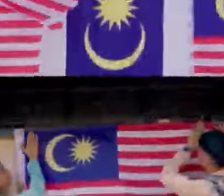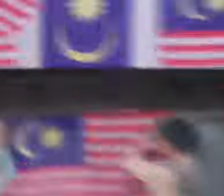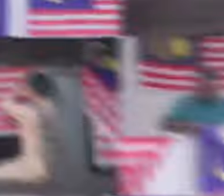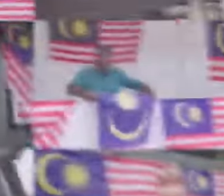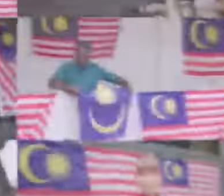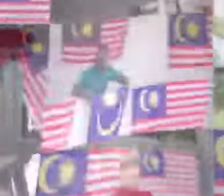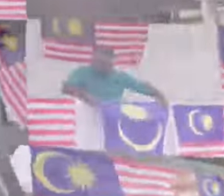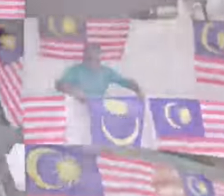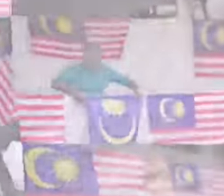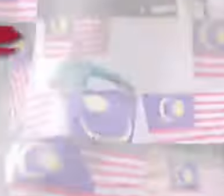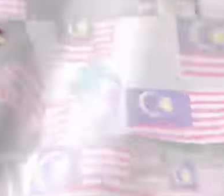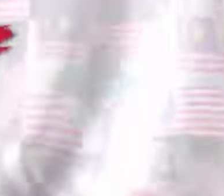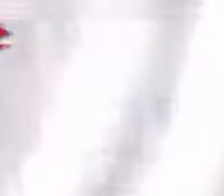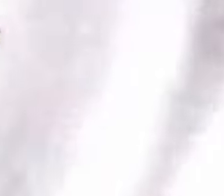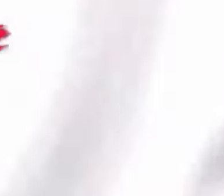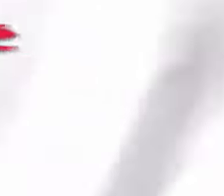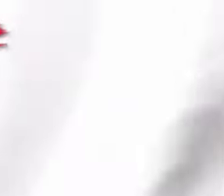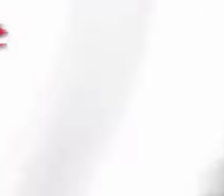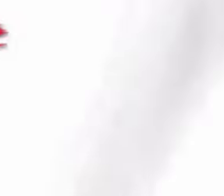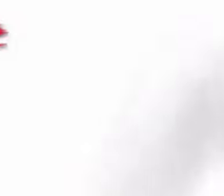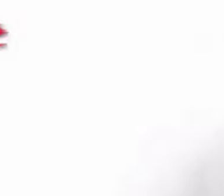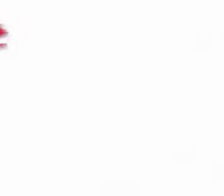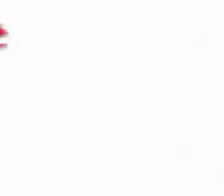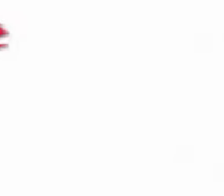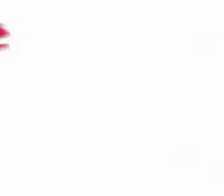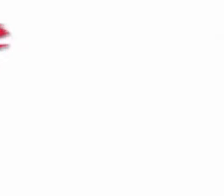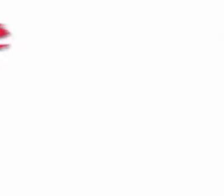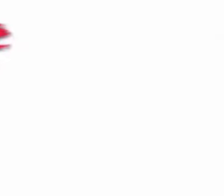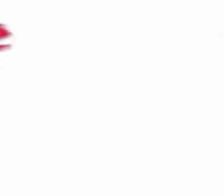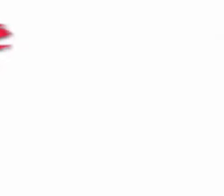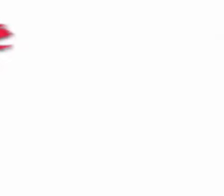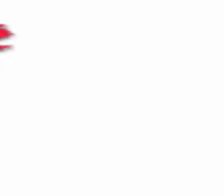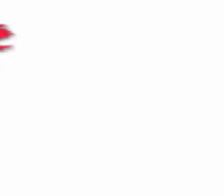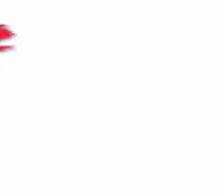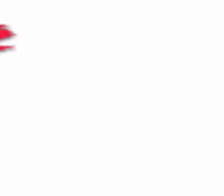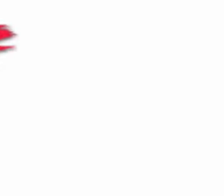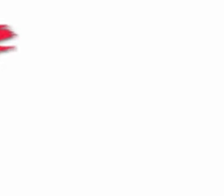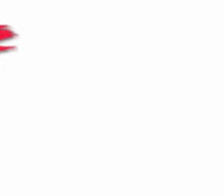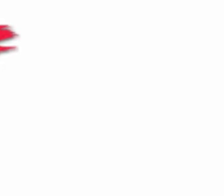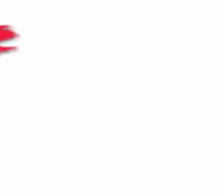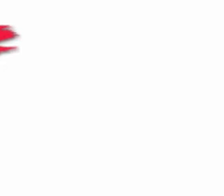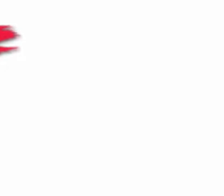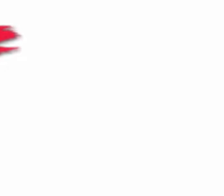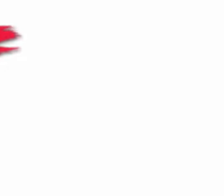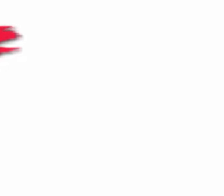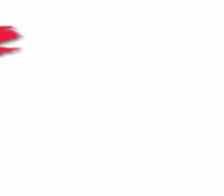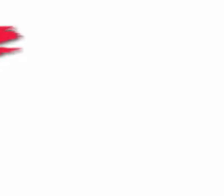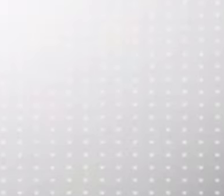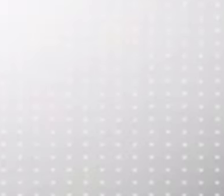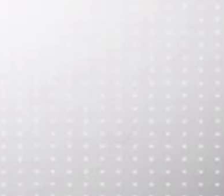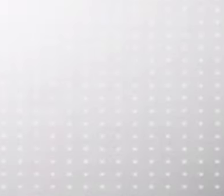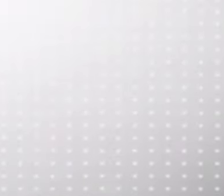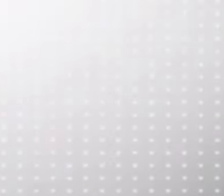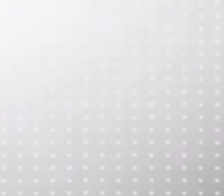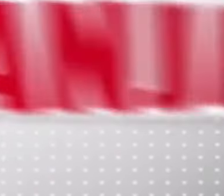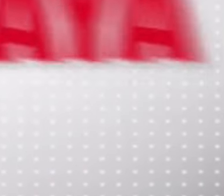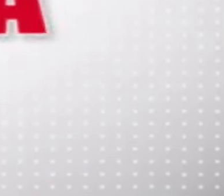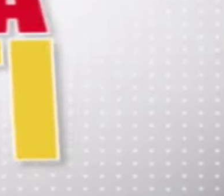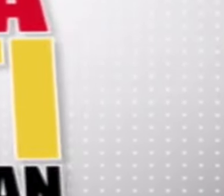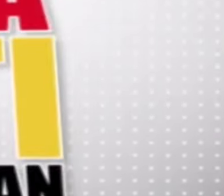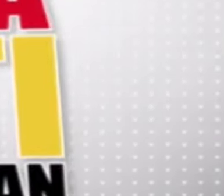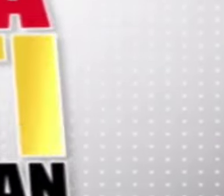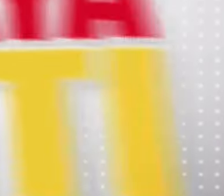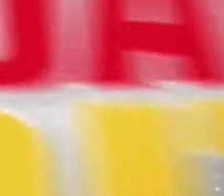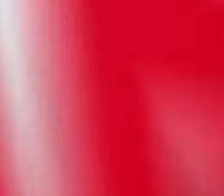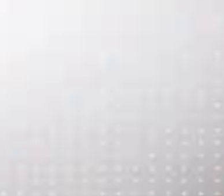Satu rumah, satu Jalur Gemilang. Jalur Gemilang, cerminan maruah bangsa dan negara. Suruhanjaya